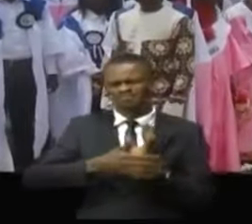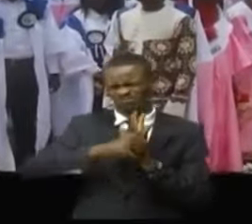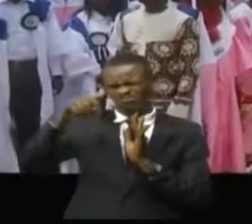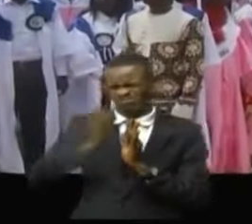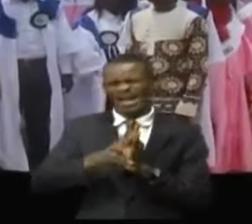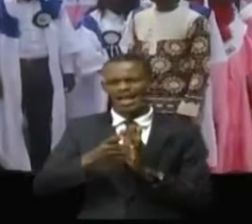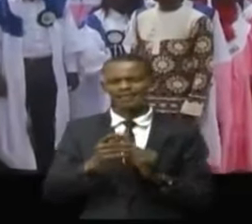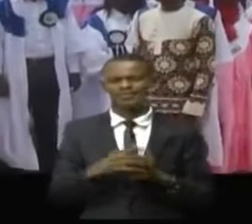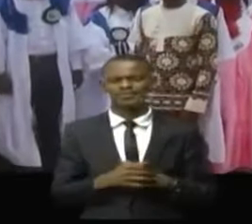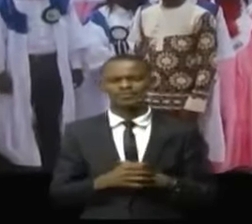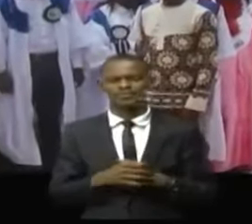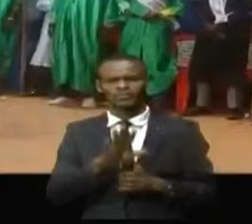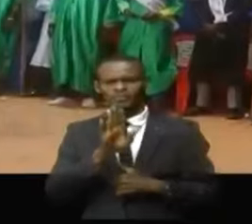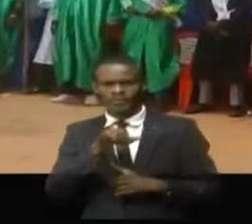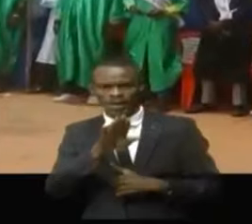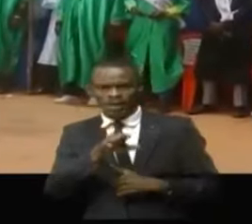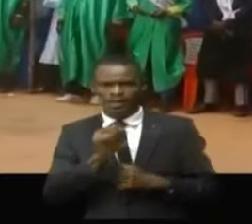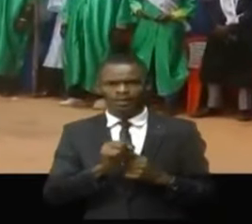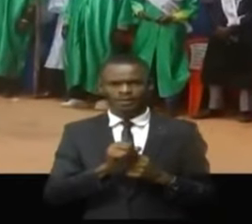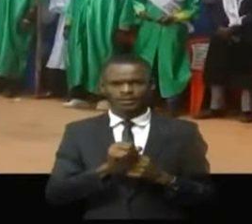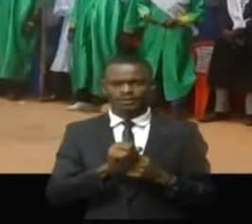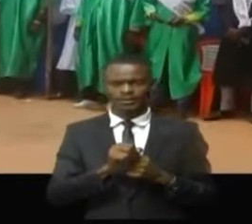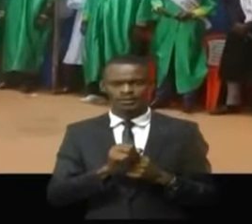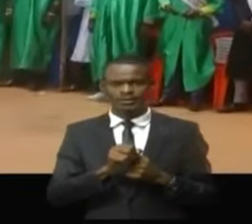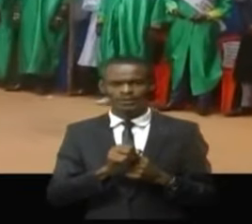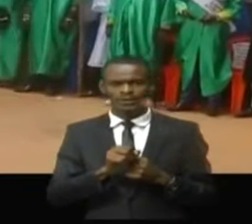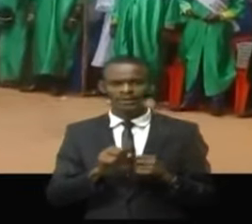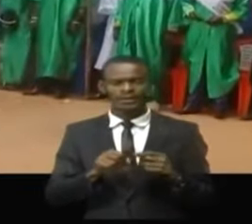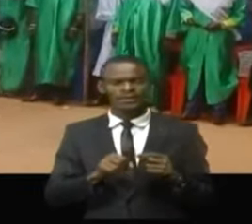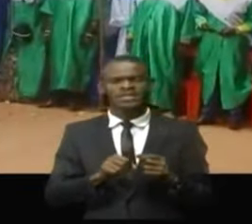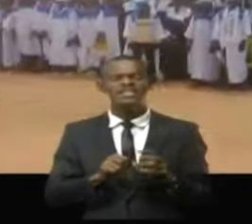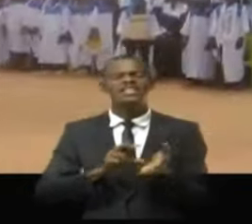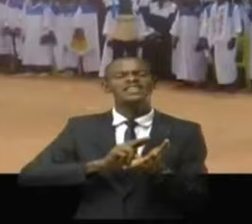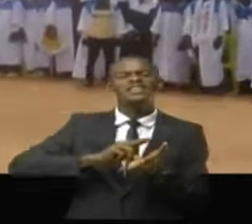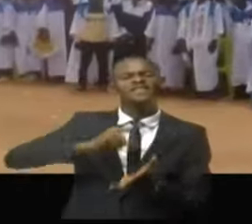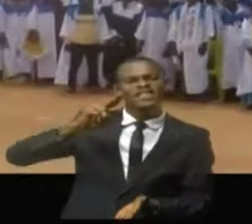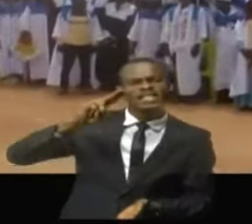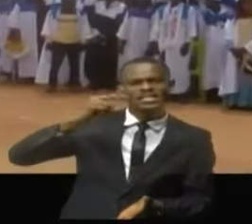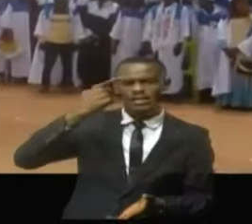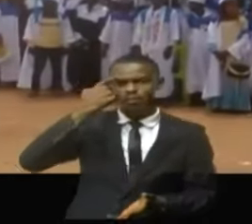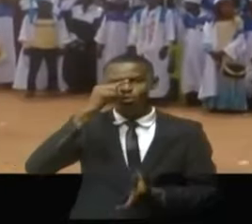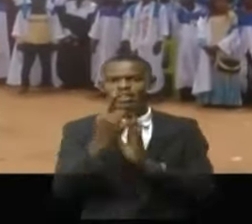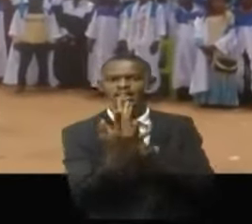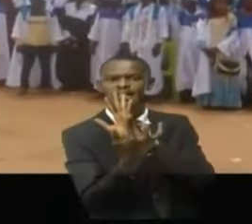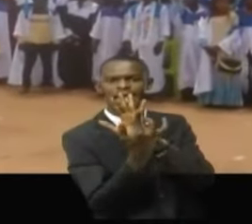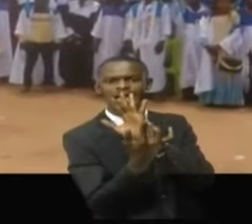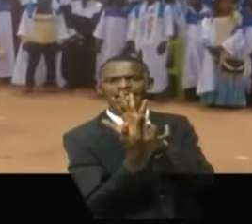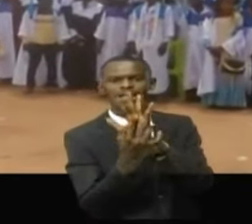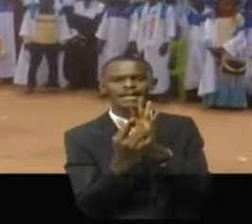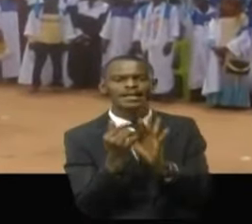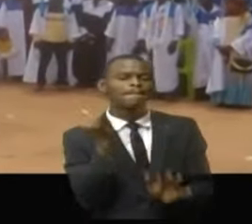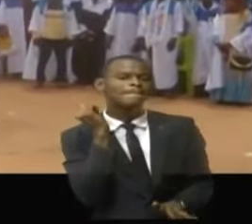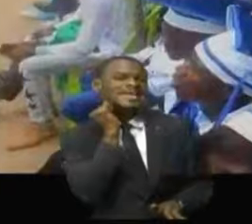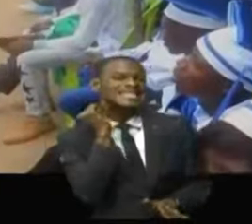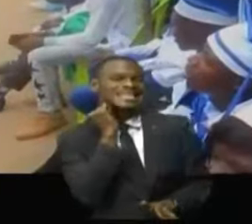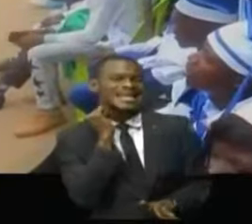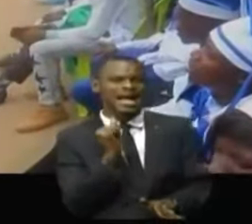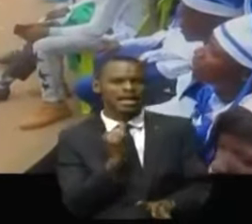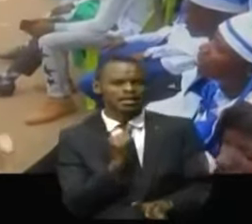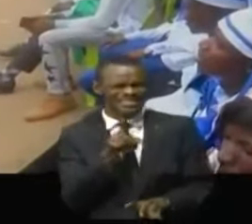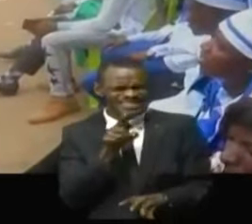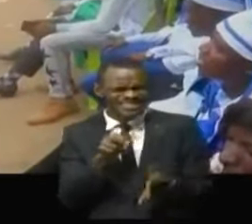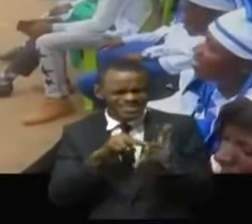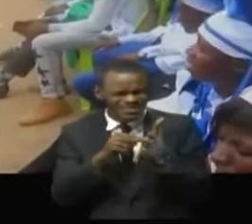L'Institut supérieur de technique médicale lance sur le marché de l'emploi des scientifiques. Pour cette année académique qui s'est